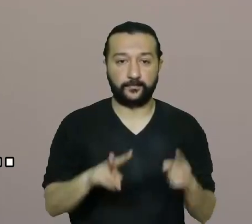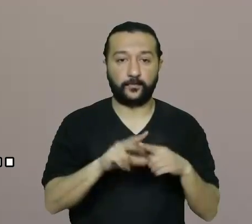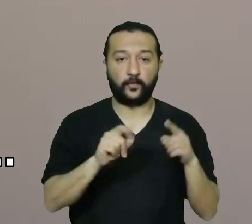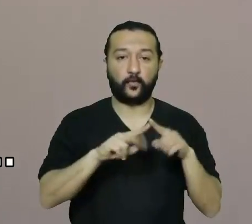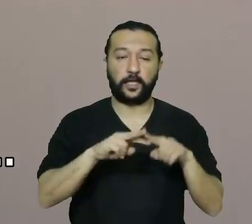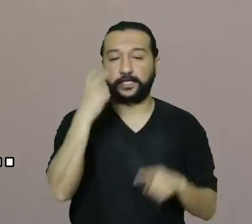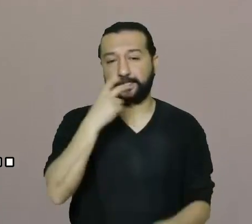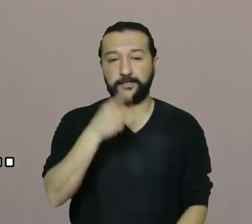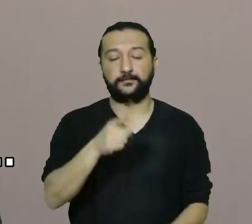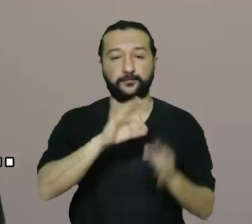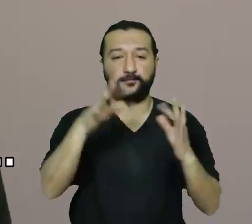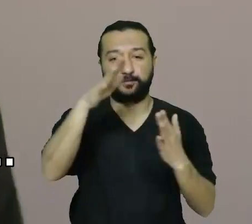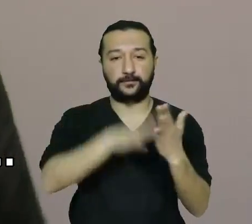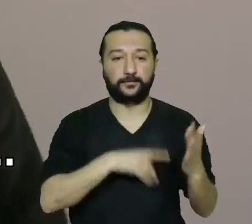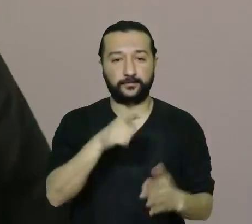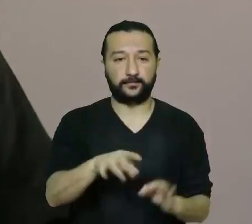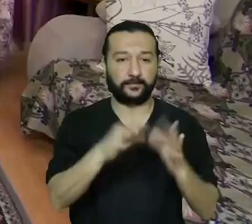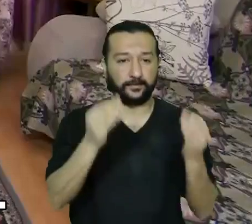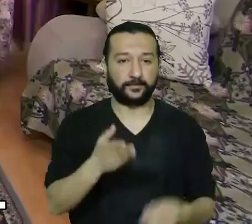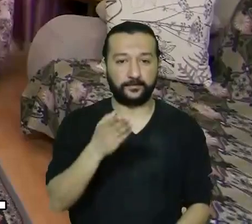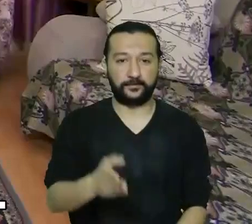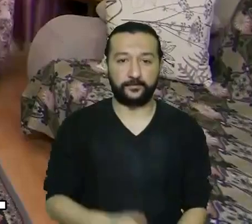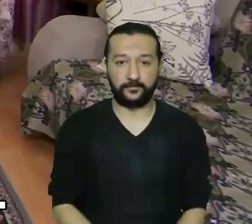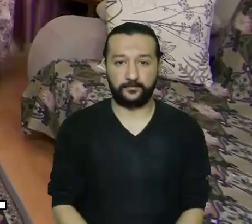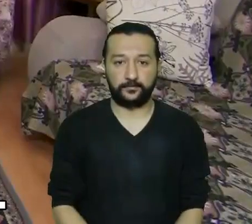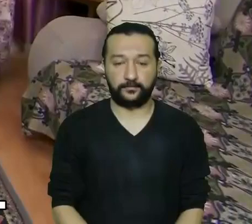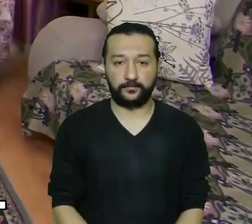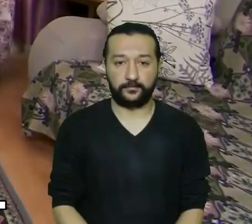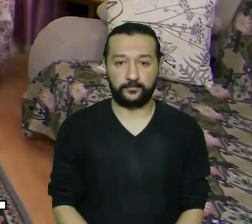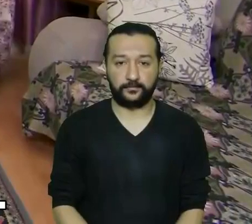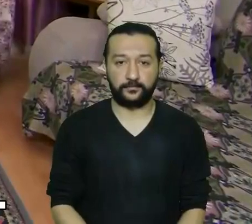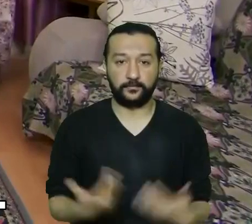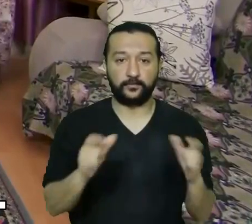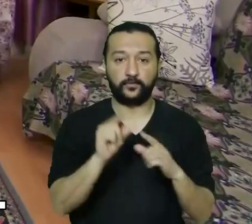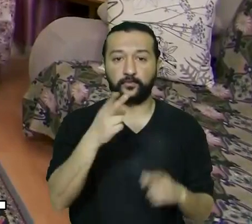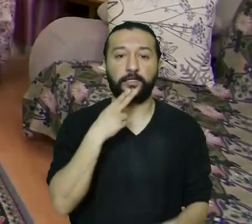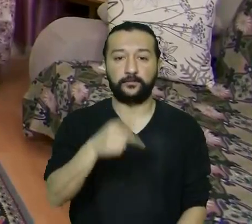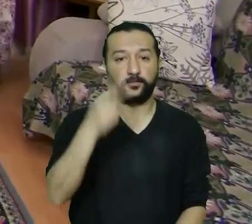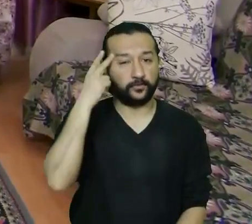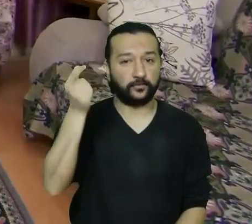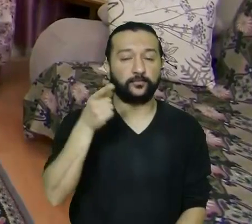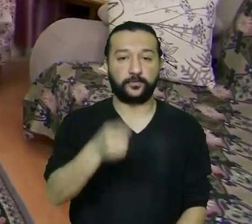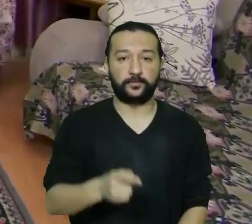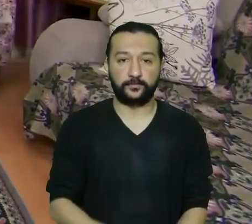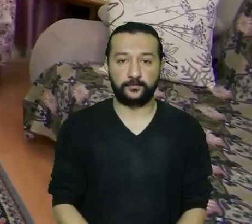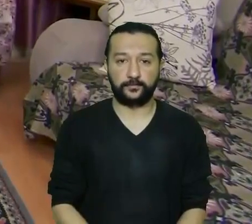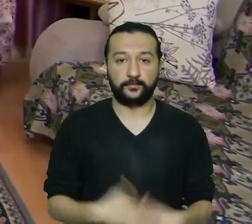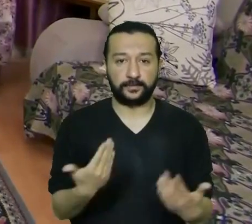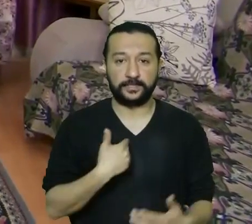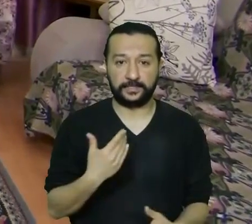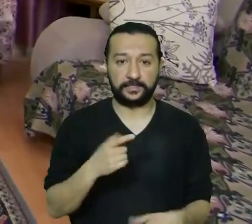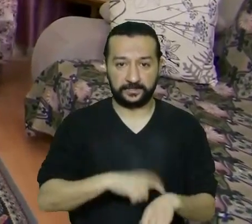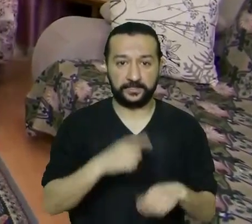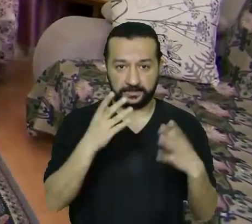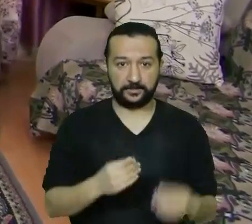Notalar, notalar, not. Bu ne dedi? Aa, Su Hanım bunu unutmuş. Yetişebilir